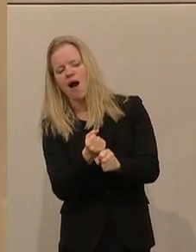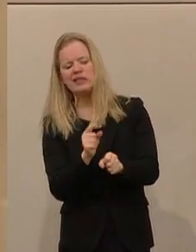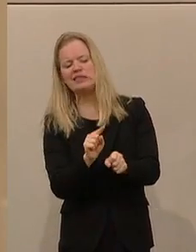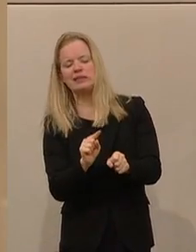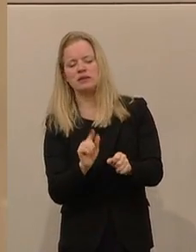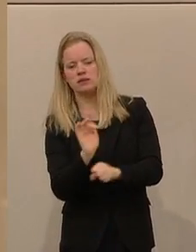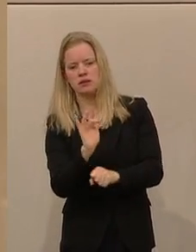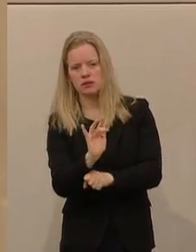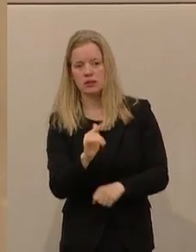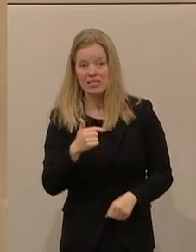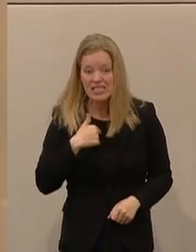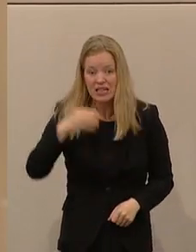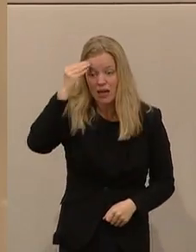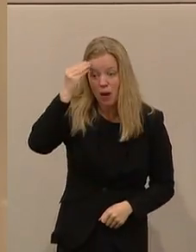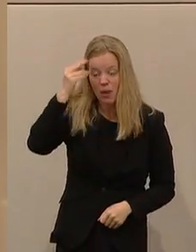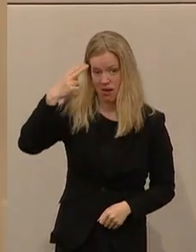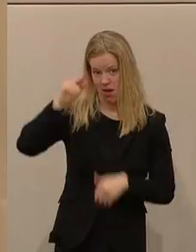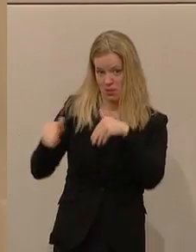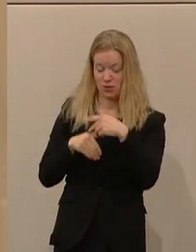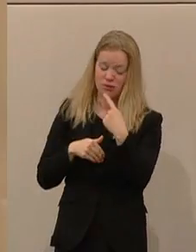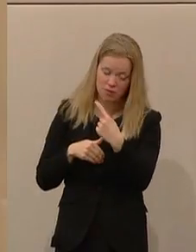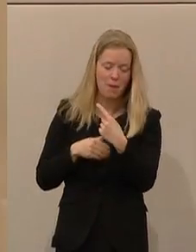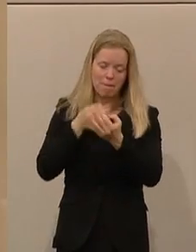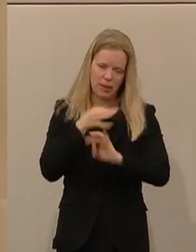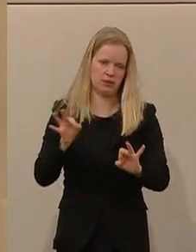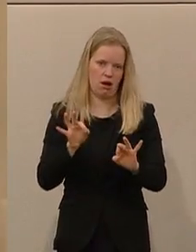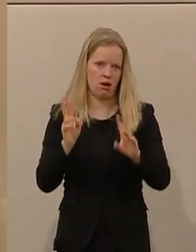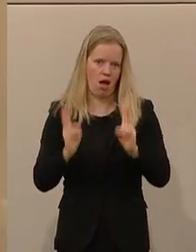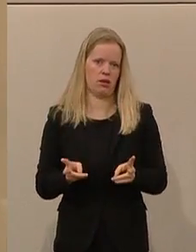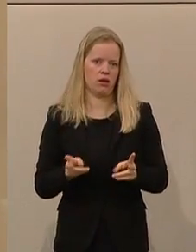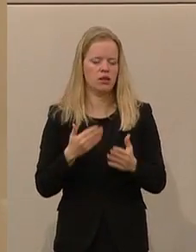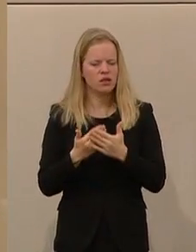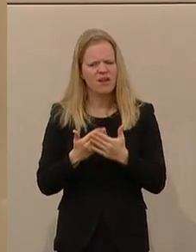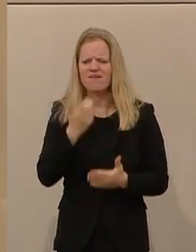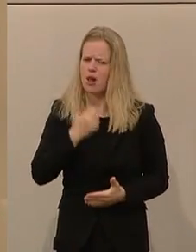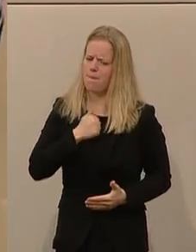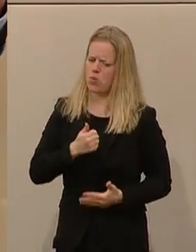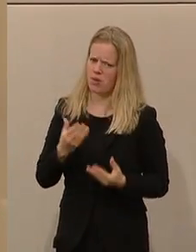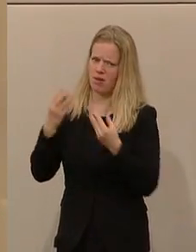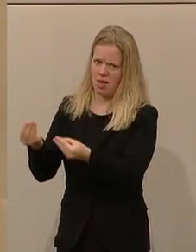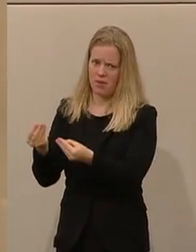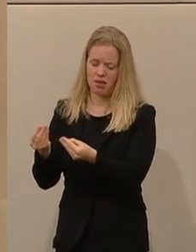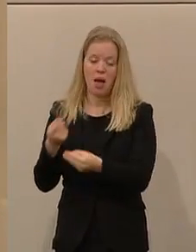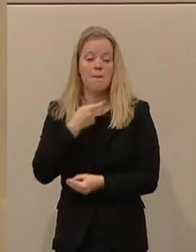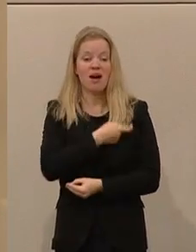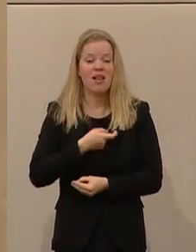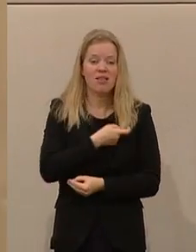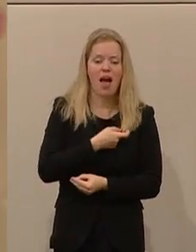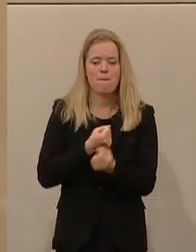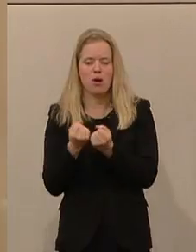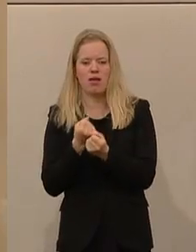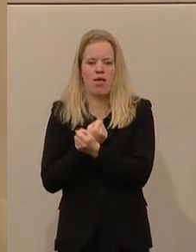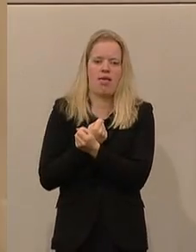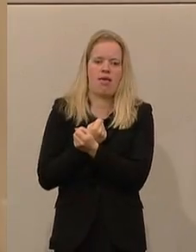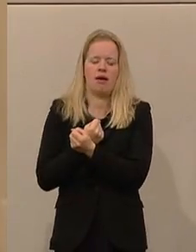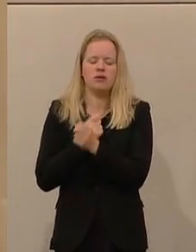glaube, dass Sie es persönlich besser können, und ich ermutige Sie, sich von den Fesseln und den Fängen der Parteipolitik loszusagen. Sie